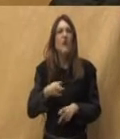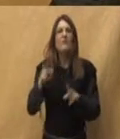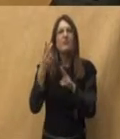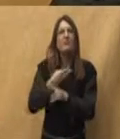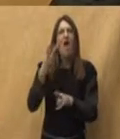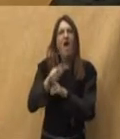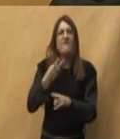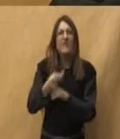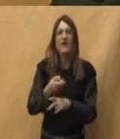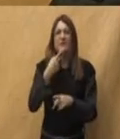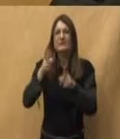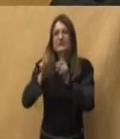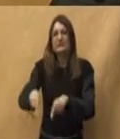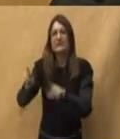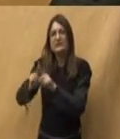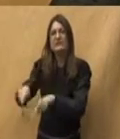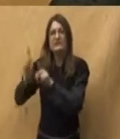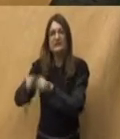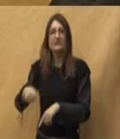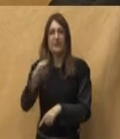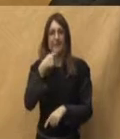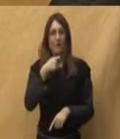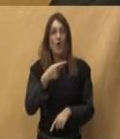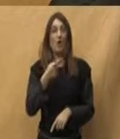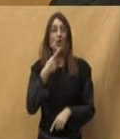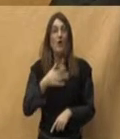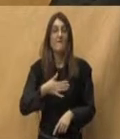navikavanju na jednoličnu prehranu. Ko voli